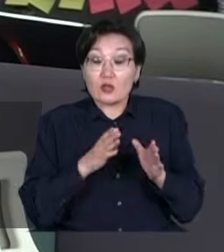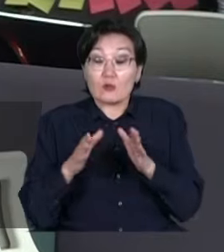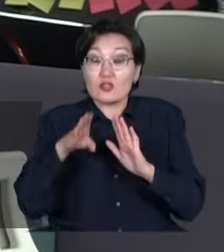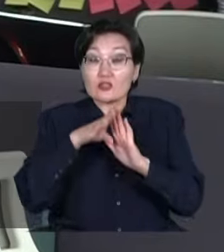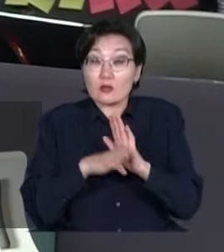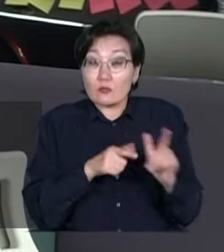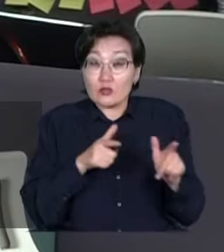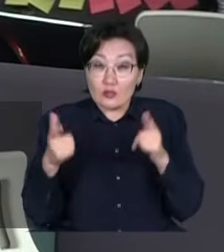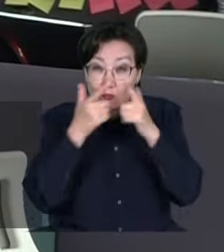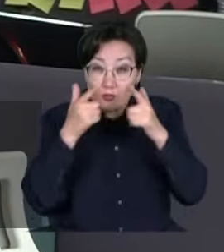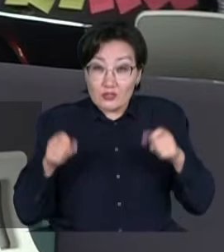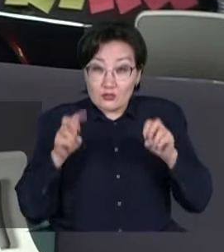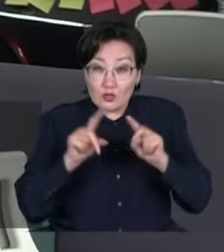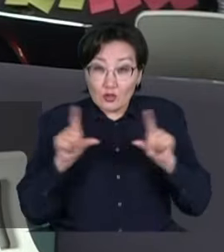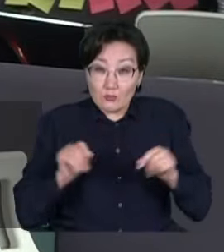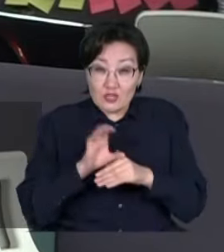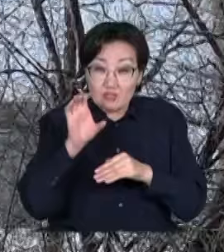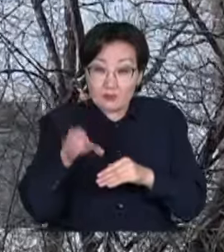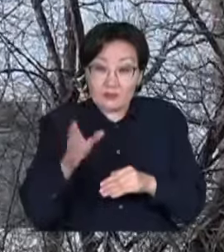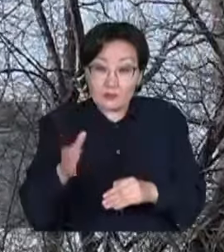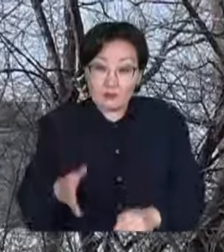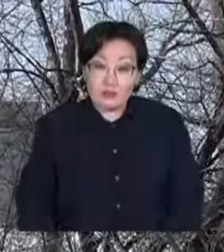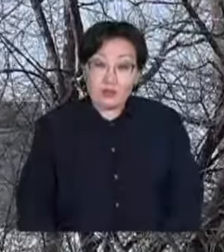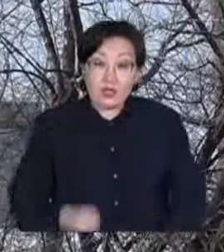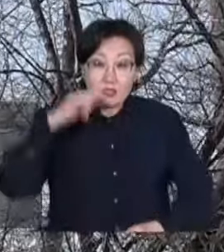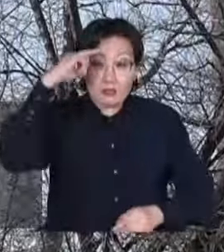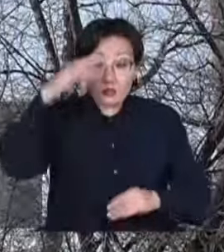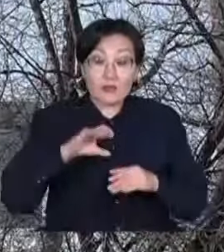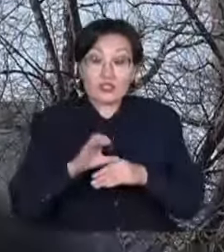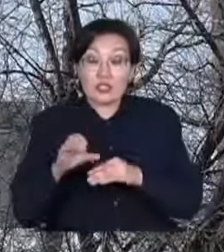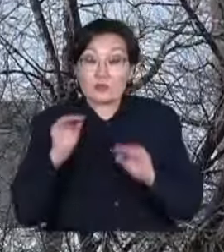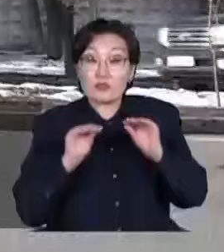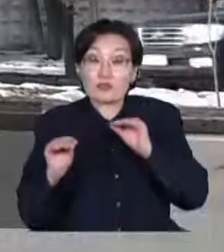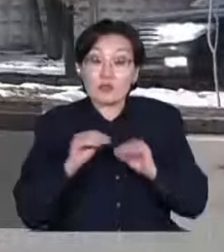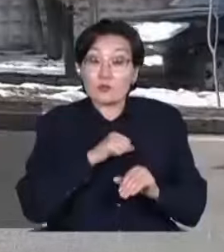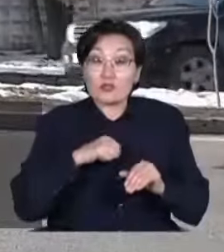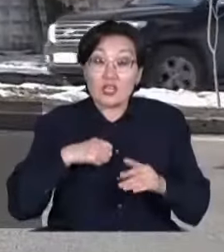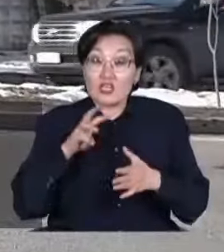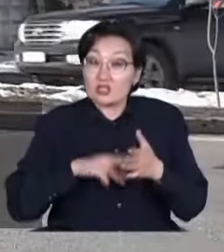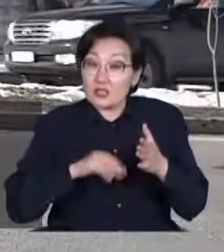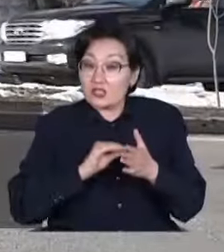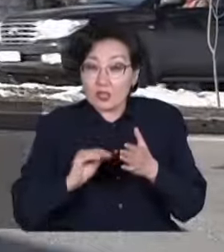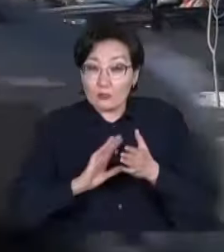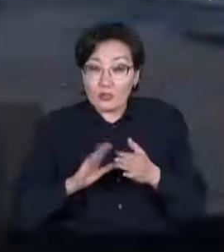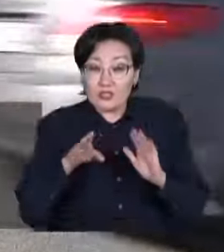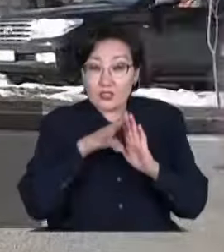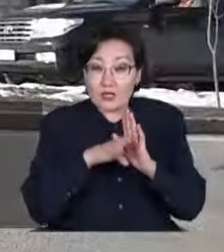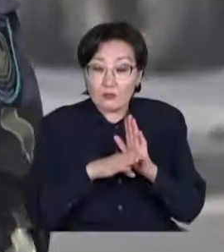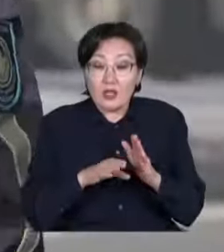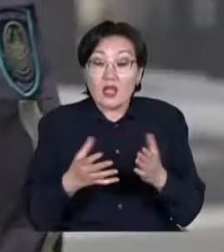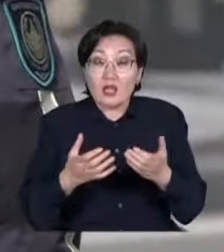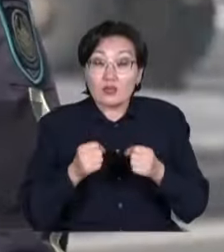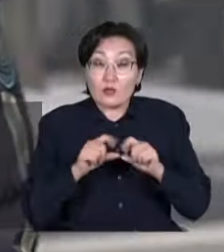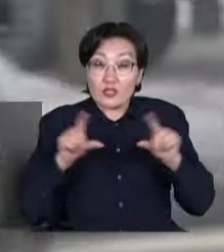жасап, ақпарат уәкілетті органдарға беріледі. Қазақстанда шығарылған құрылғы өз бетінше айыппұл жазбайды, сондықтан тізімді алған орган